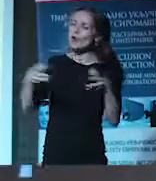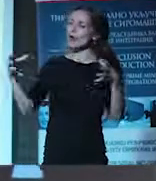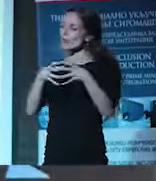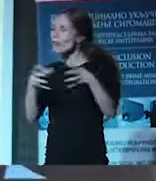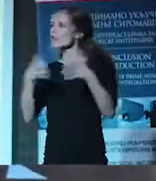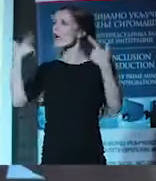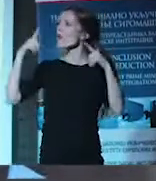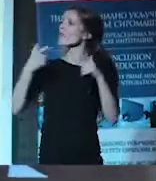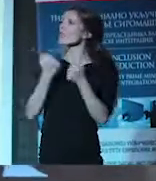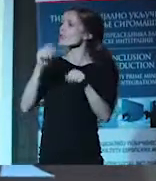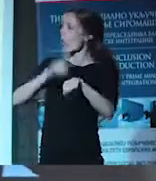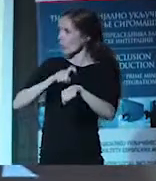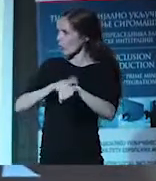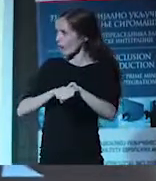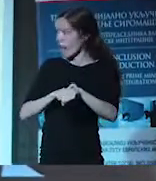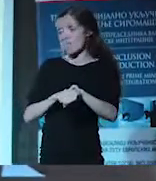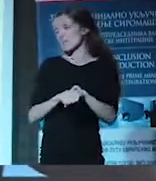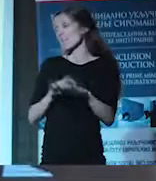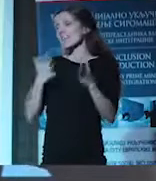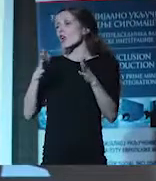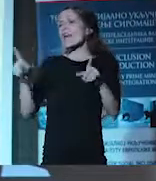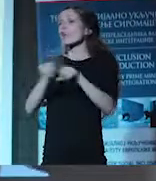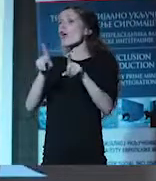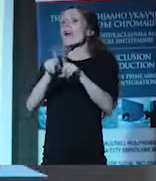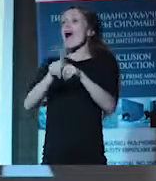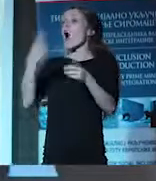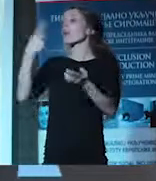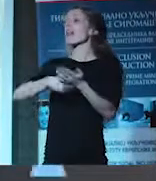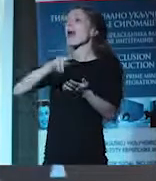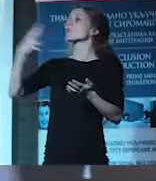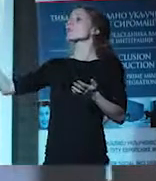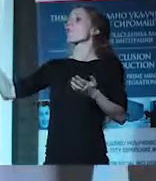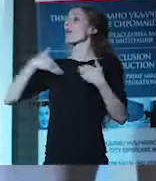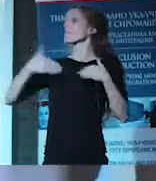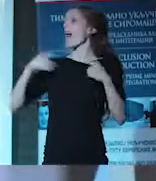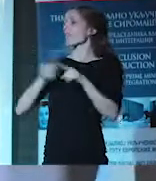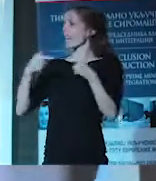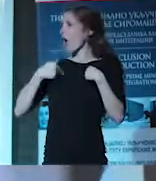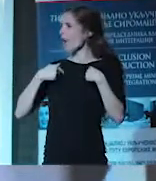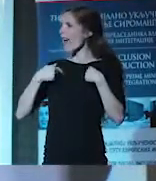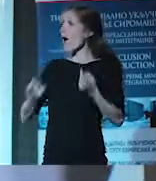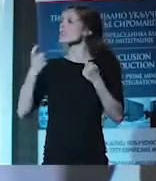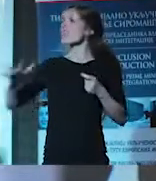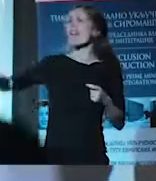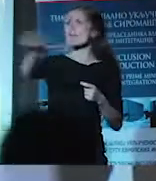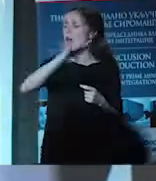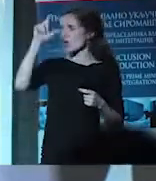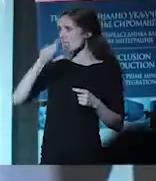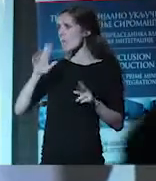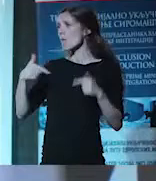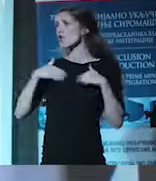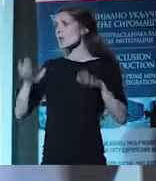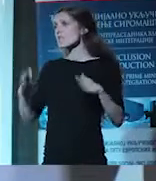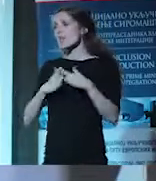vreme. I verovatno kao hiljadu drugih mojih vršnjaka u različitim selima širom Srbije, mogao sam da sedim i